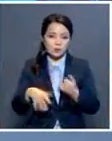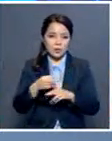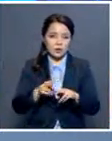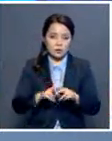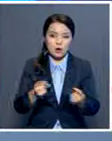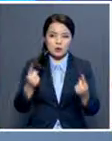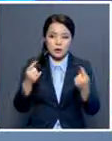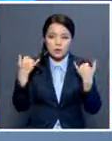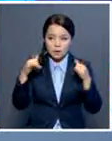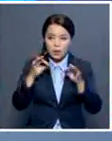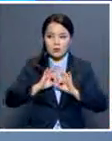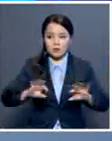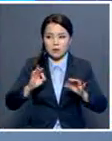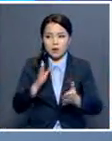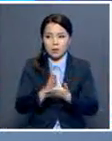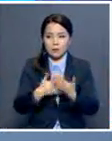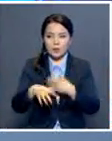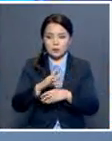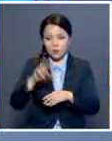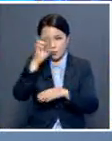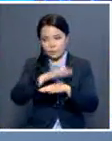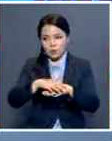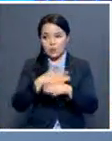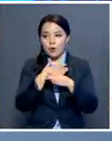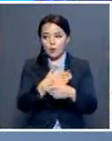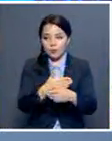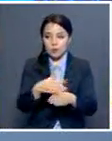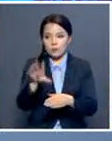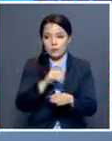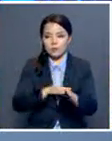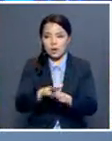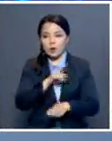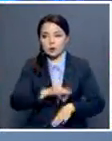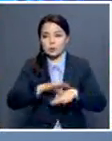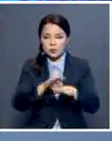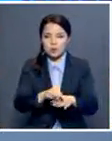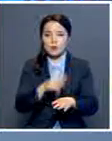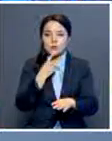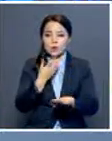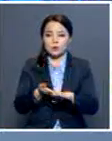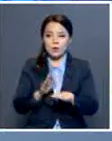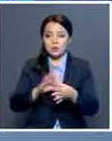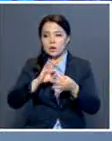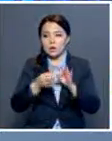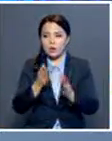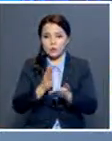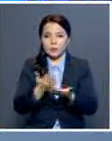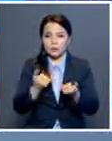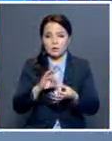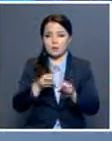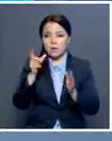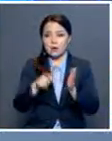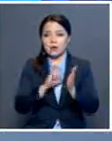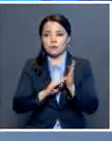отырған шаруа осылай дейді. Айтуынша, үкімет тарапынан көрсетілетін көмекті жүзеге асырудың түйткілді тұстары көп. Дәуренбек Әбдібек